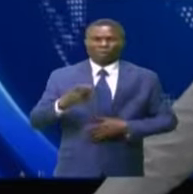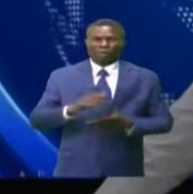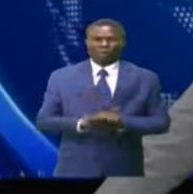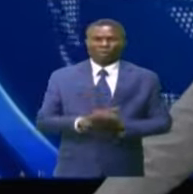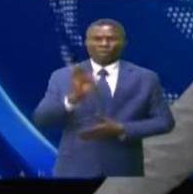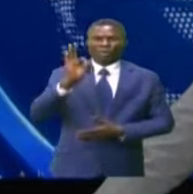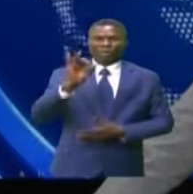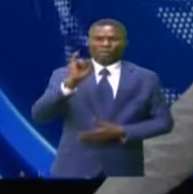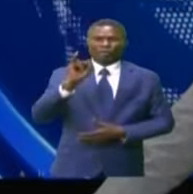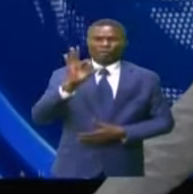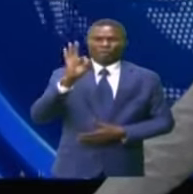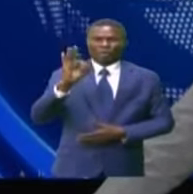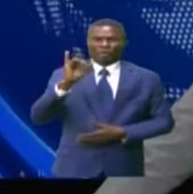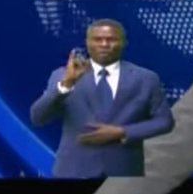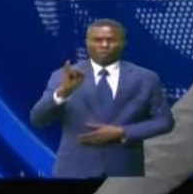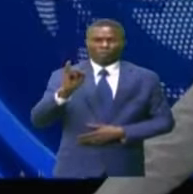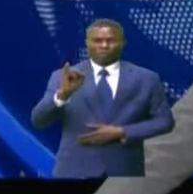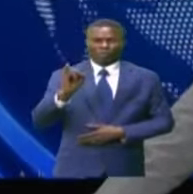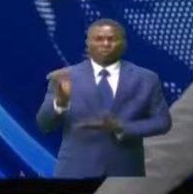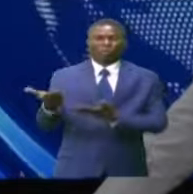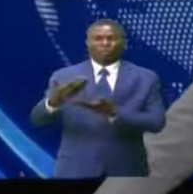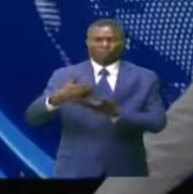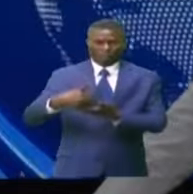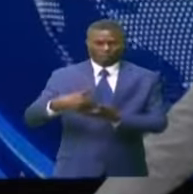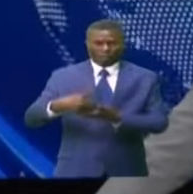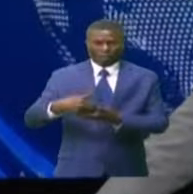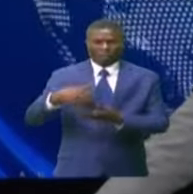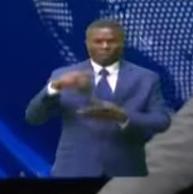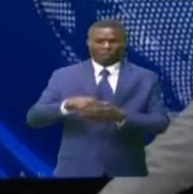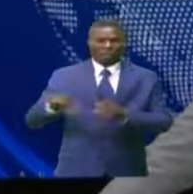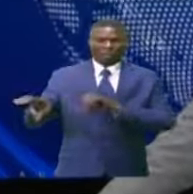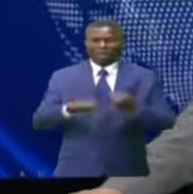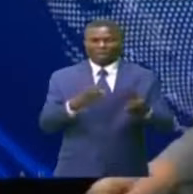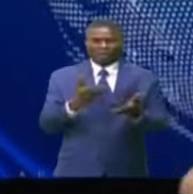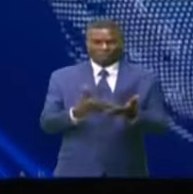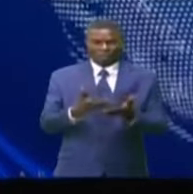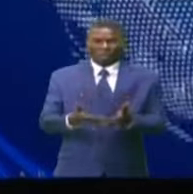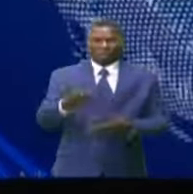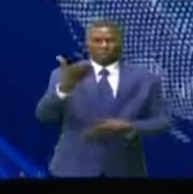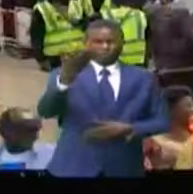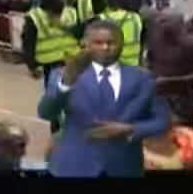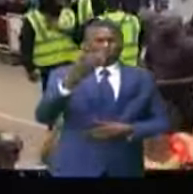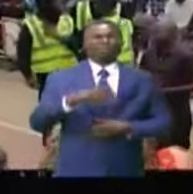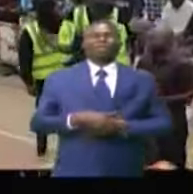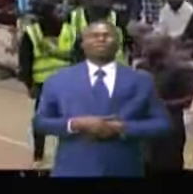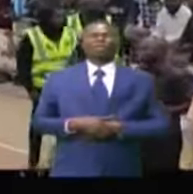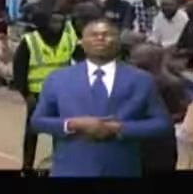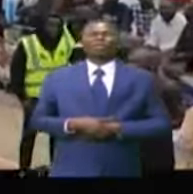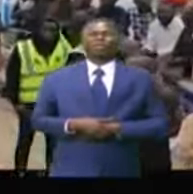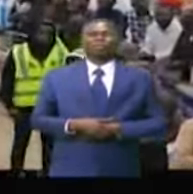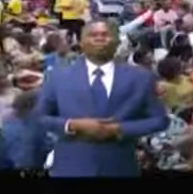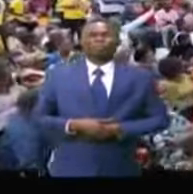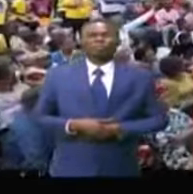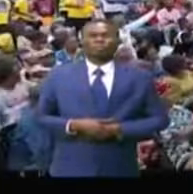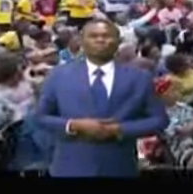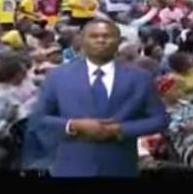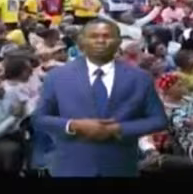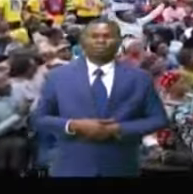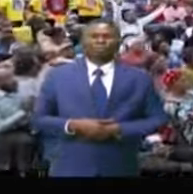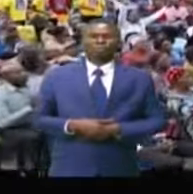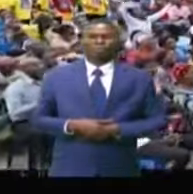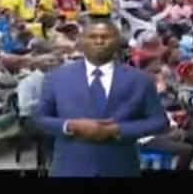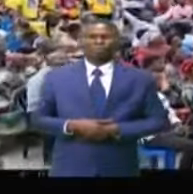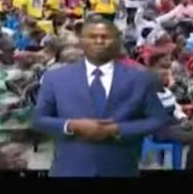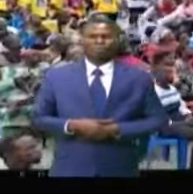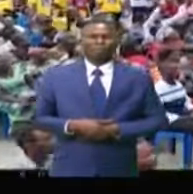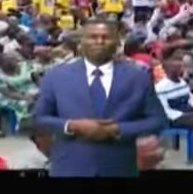Fifi Masuka Saini. Le retour dans cette cérémonie, c'est dans ce reportage. C'était un rendez-vous qu'il ne fallait